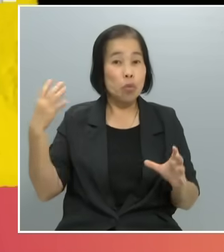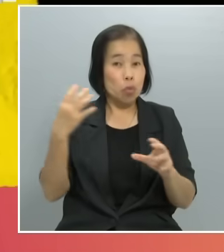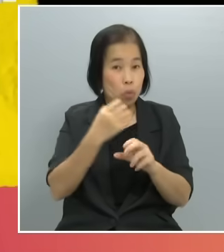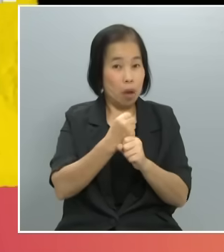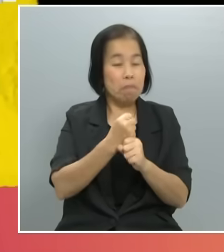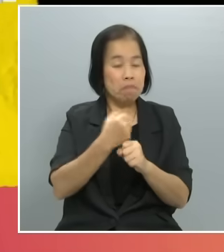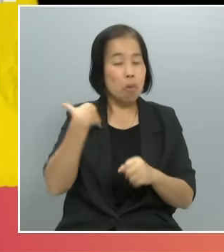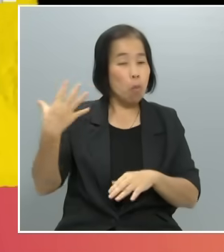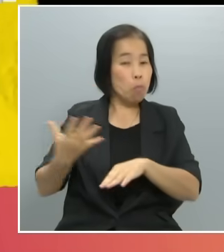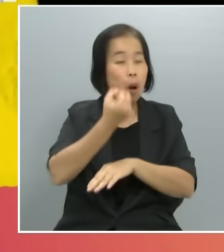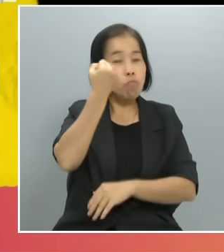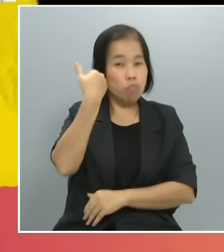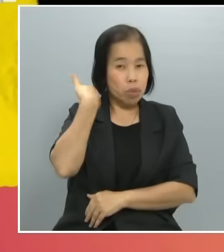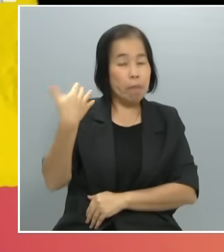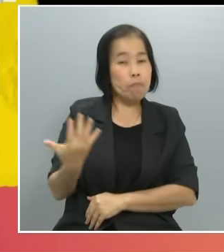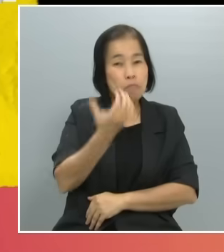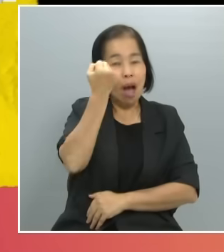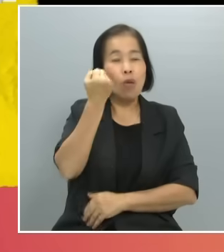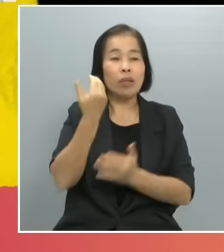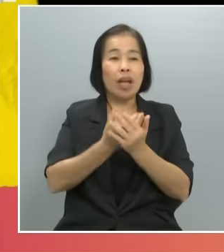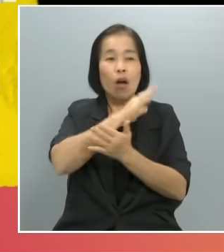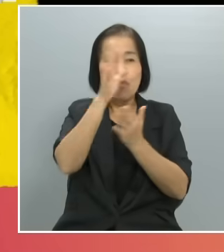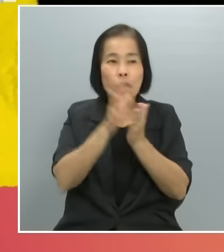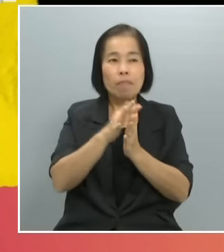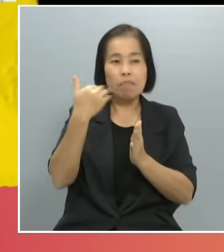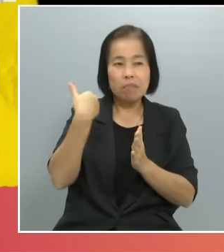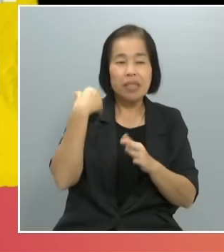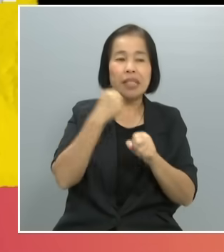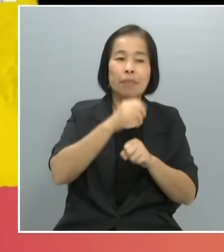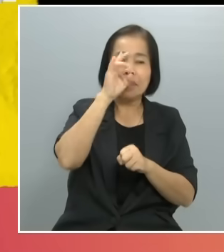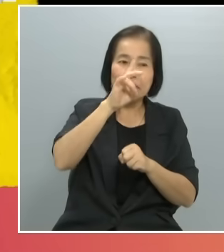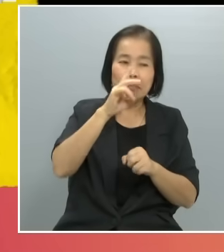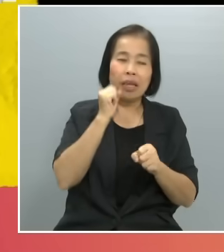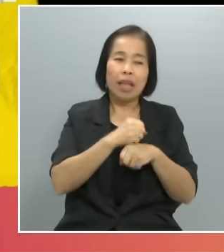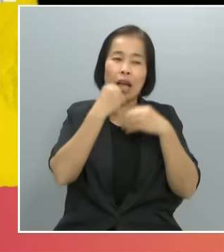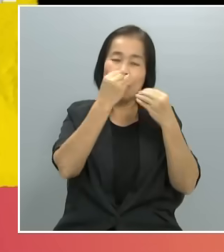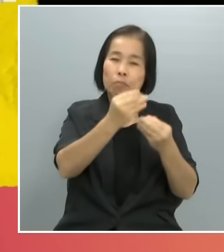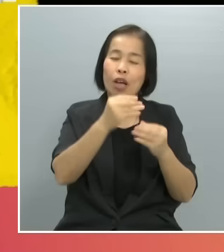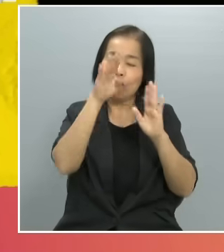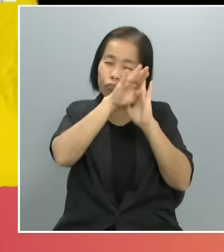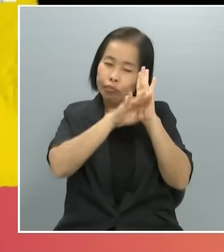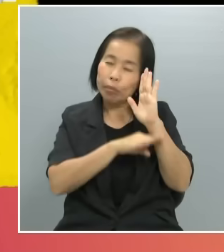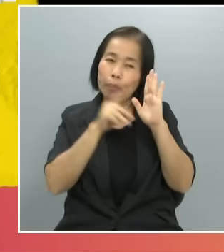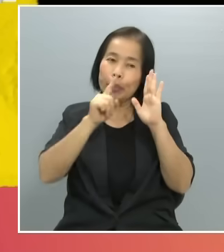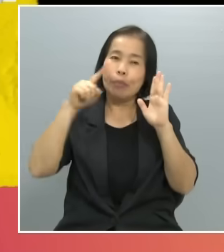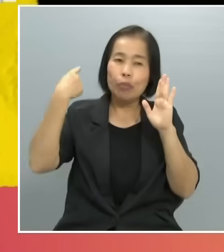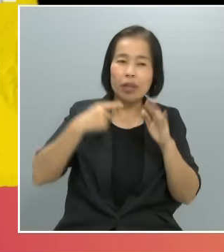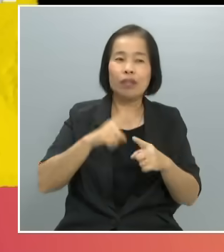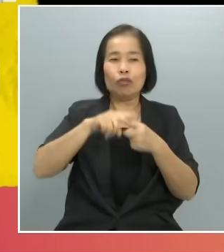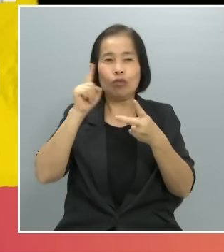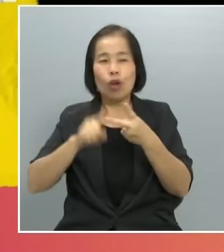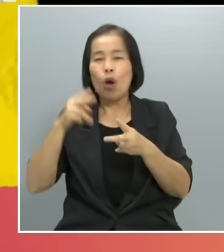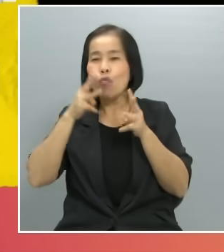การหาฝรั่งนะราคา 7,000 นะสร้างโปรไฟล์นะครับเนี่ย 5,000 สอนวิธีหาคนรักแบบชาวต่างชาติ